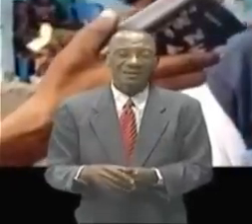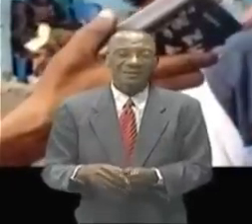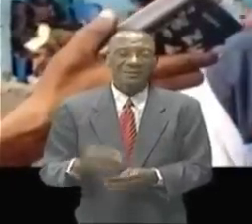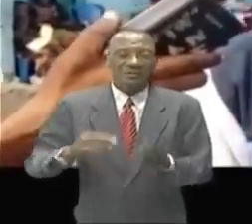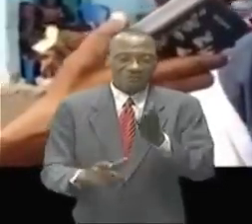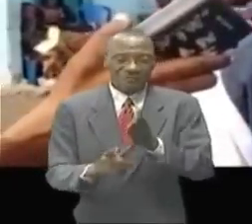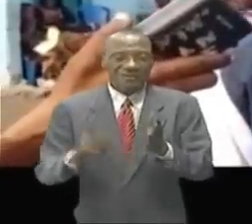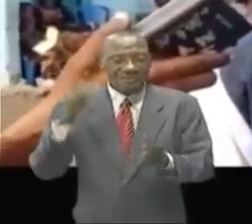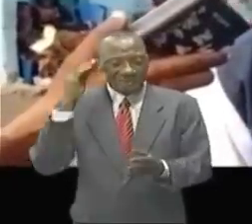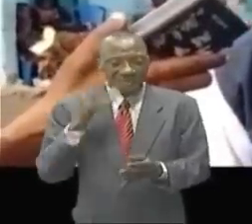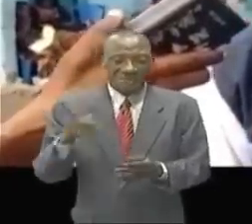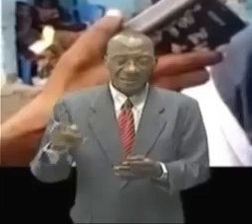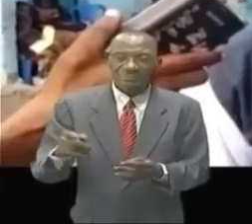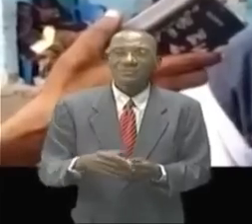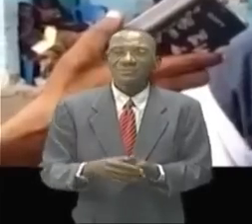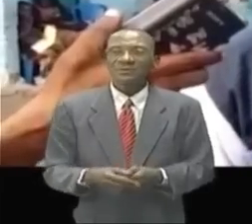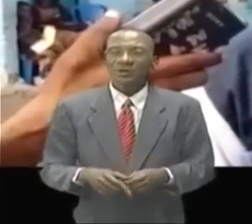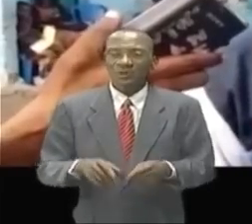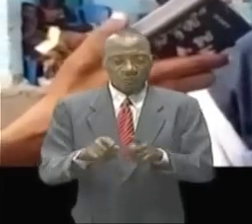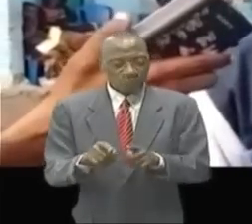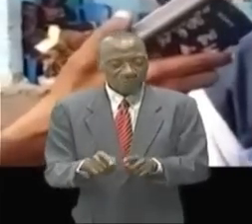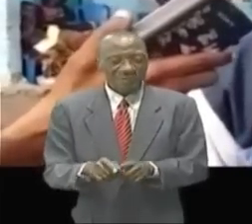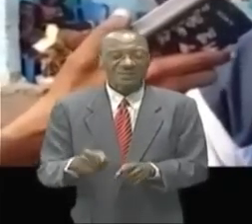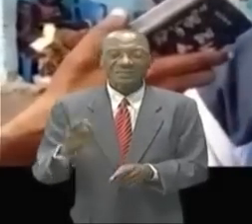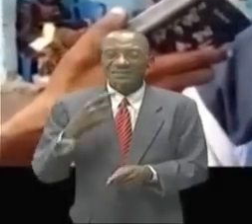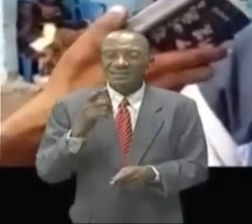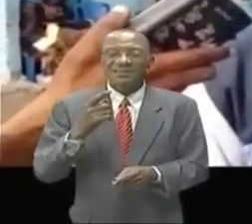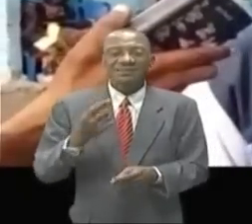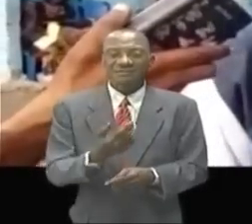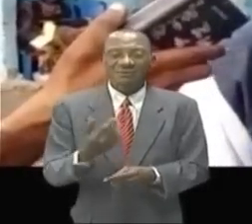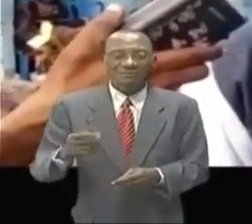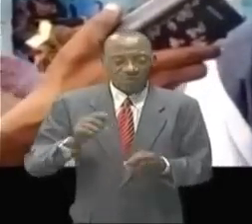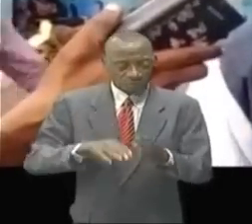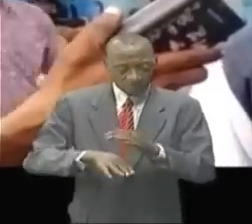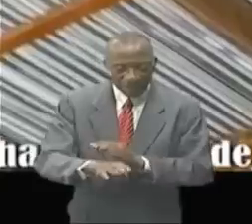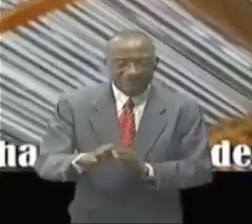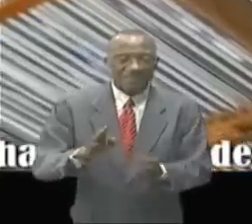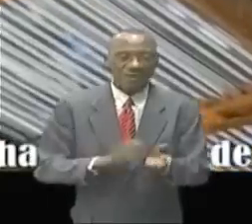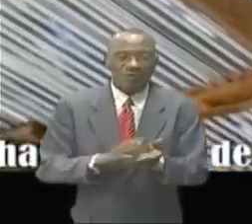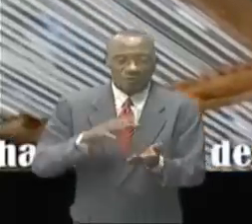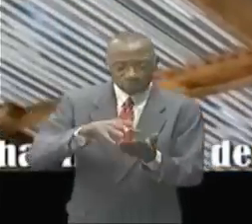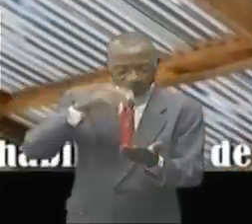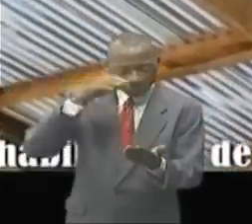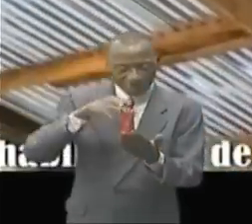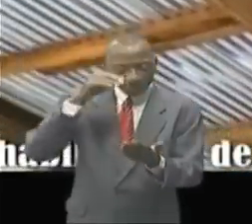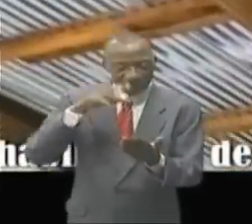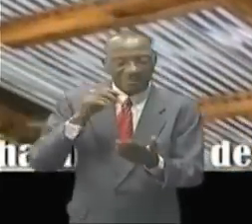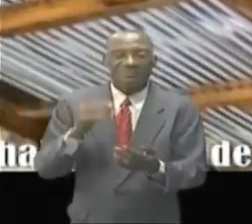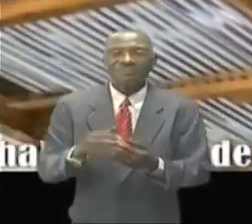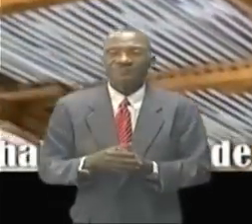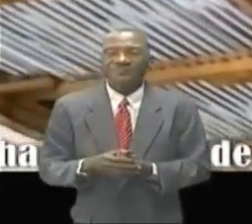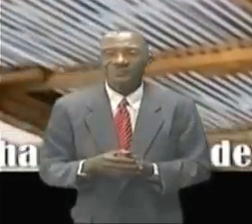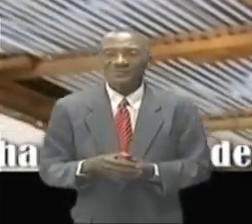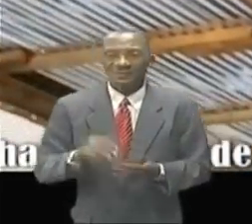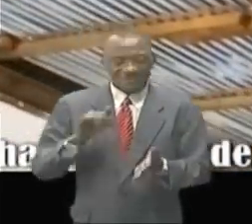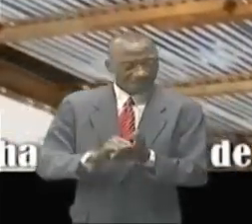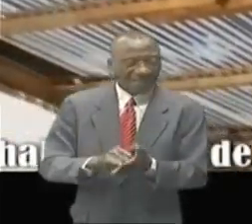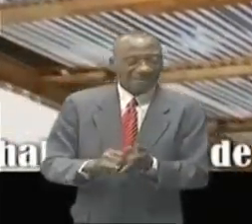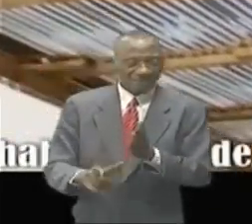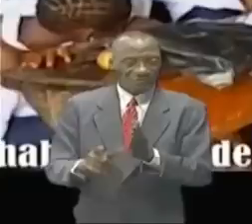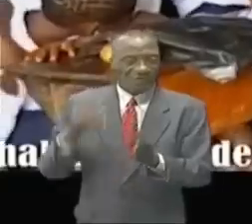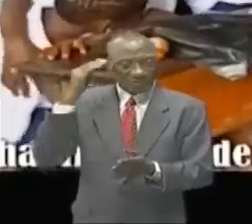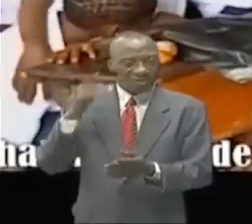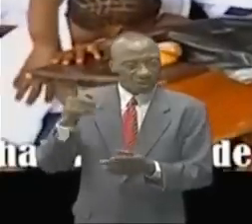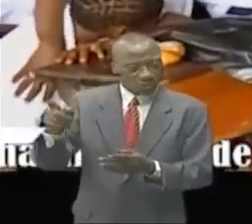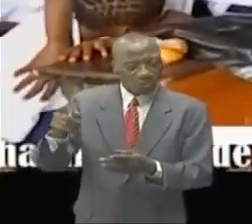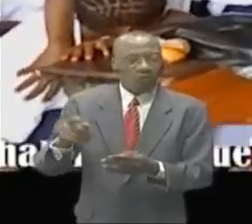les consonnes et la numération de 1 à 10. L'exemple de Laurent Batumona est un cas à suivre par d'autres